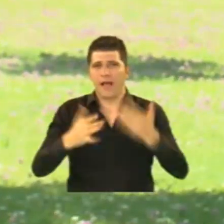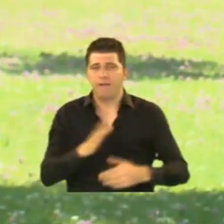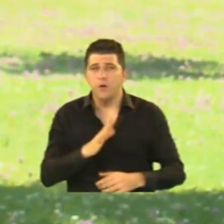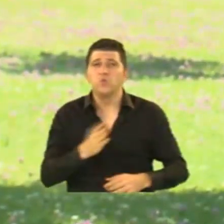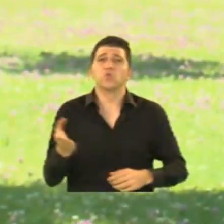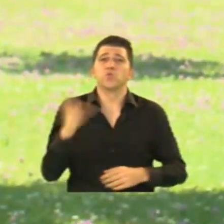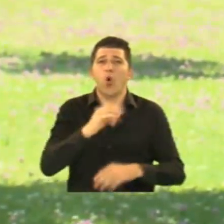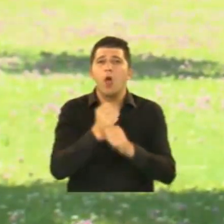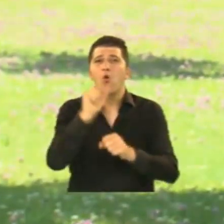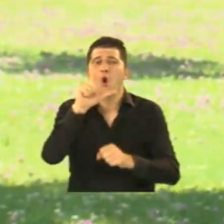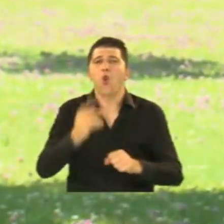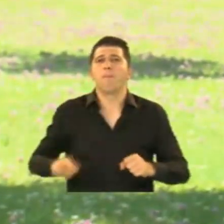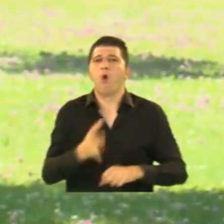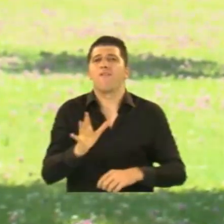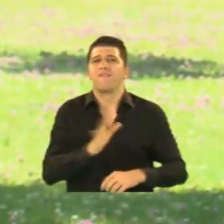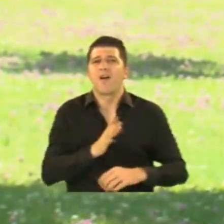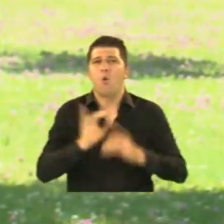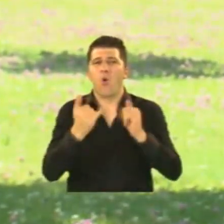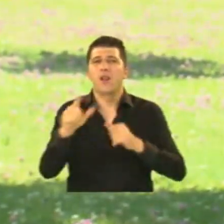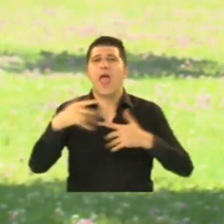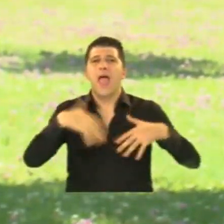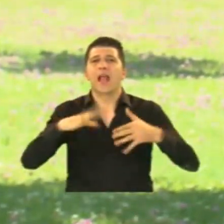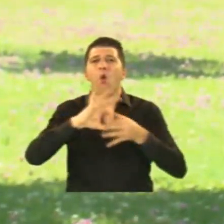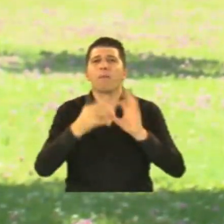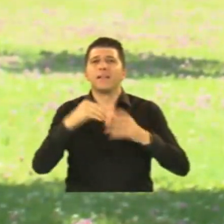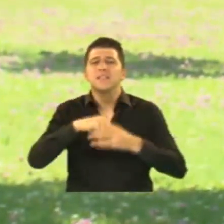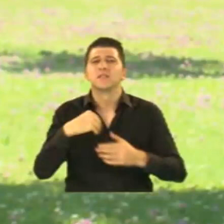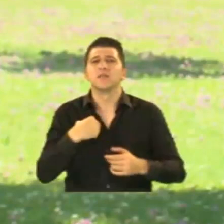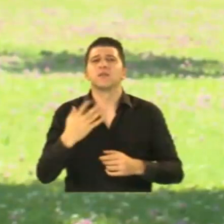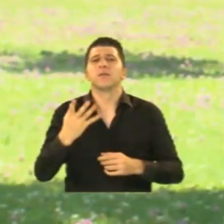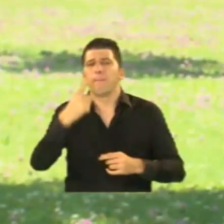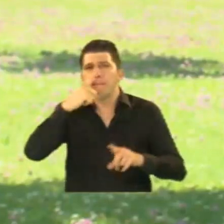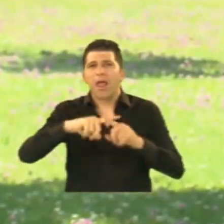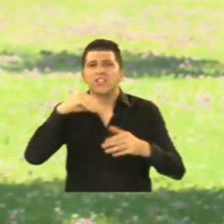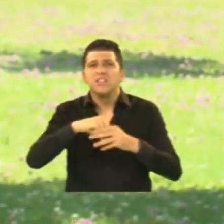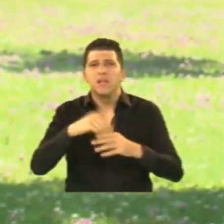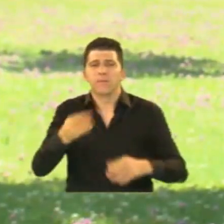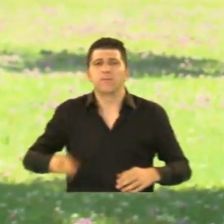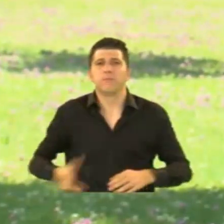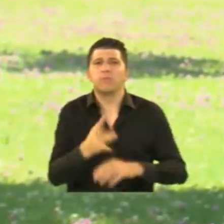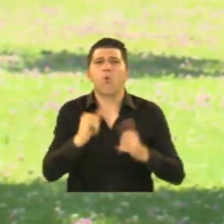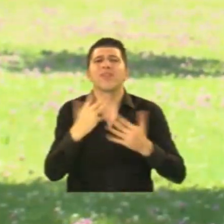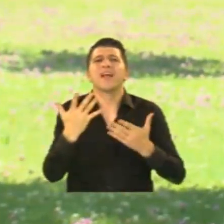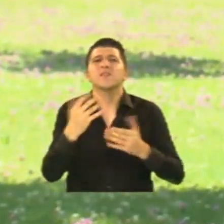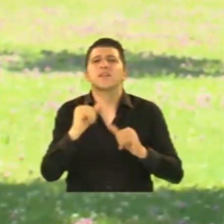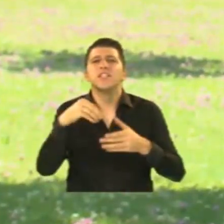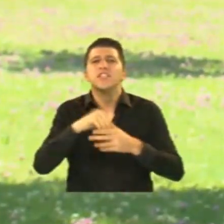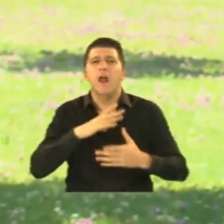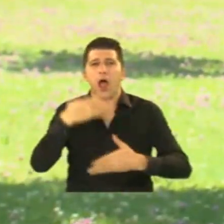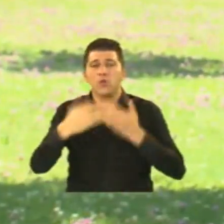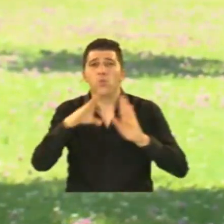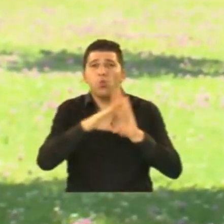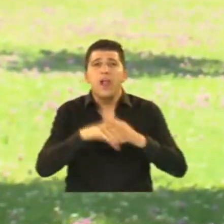sonrasında golbolu konuşacağız. Engelli olimpiyatlarının vazgeçilmez branşı golbol nasıl